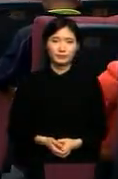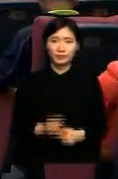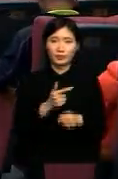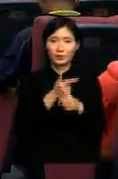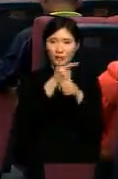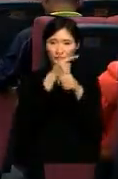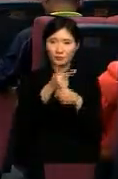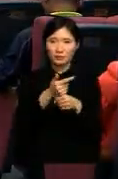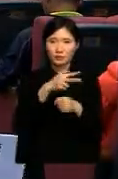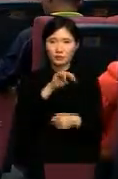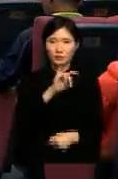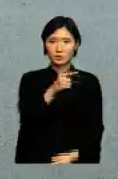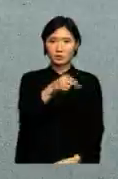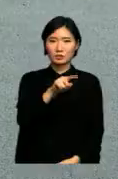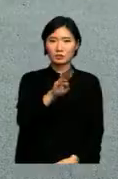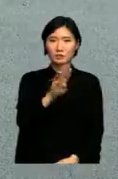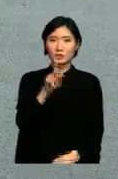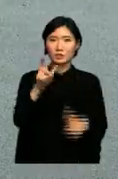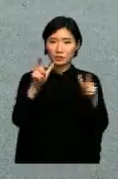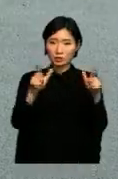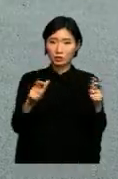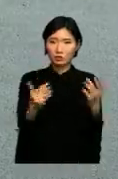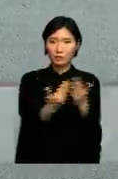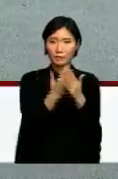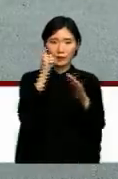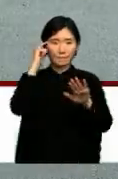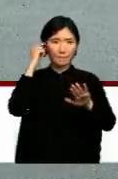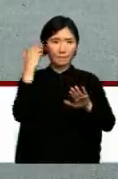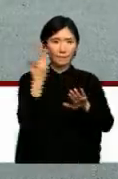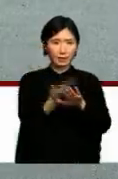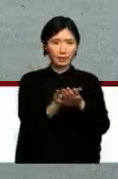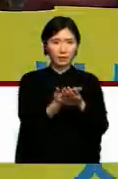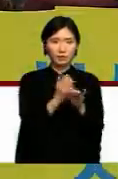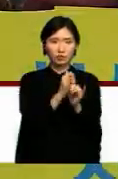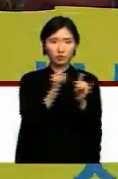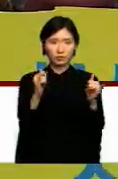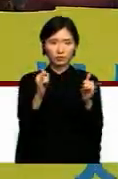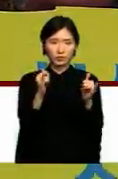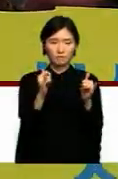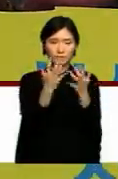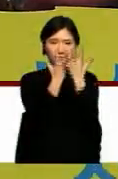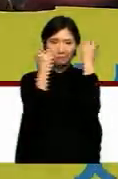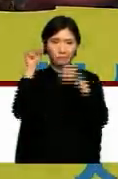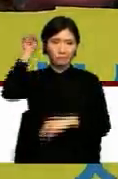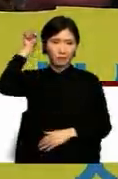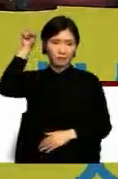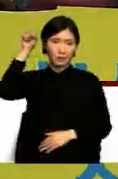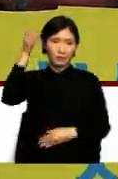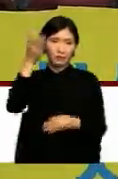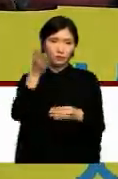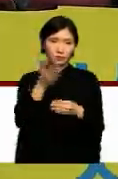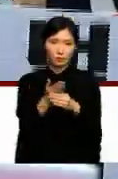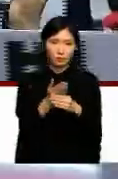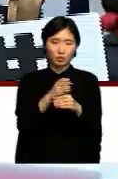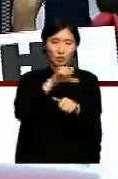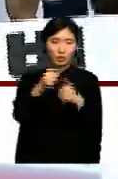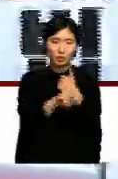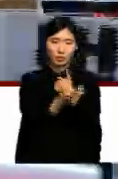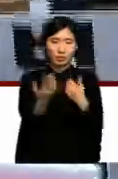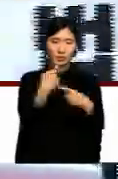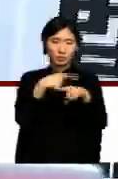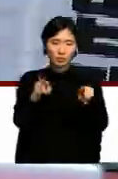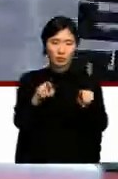남양주 진접 2지구 개발을 반대하는 지역 주민들의 목소리가 거세지고 있습니다 전략 환경 영향 평가